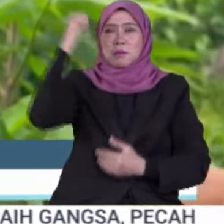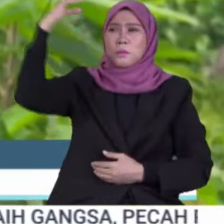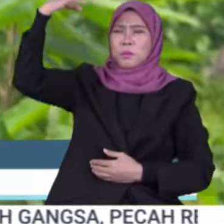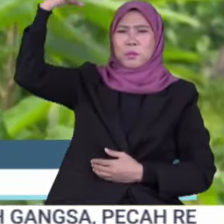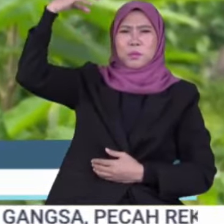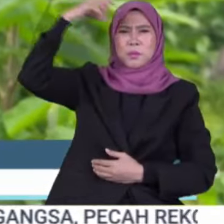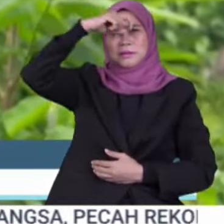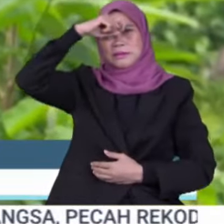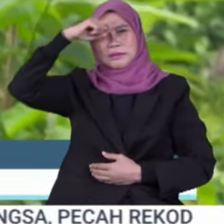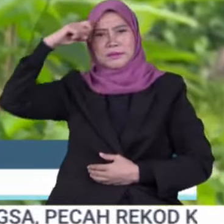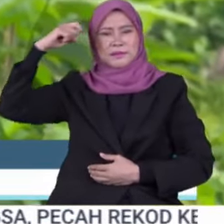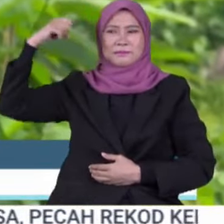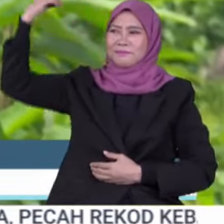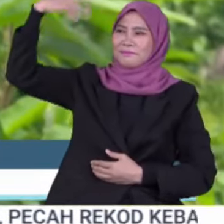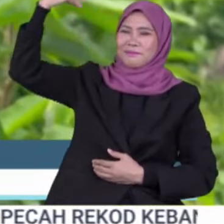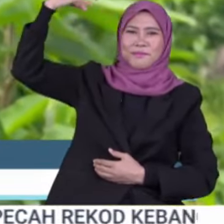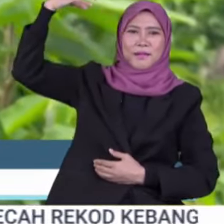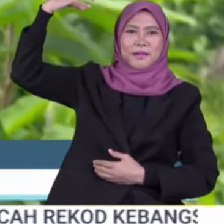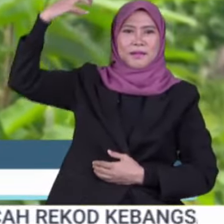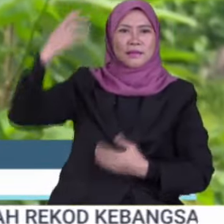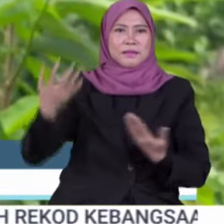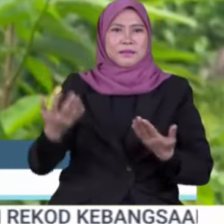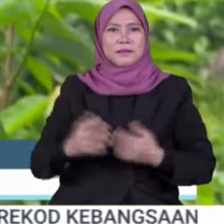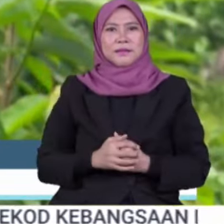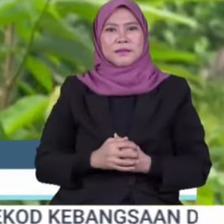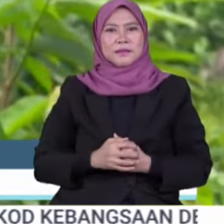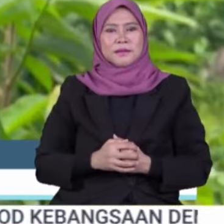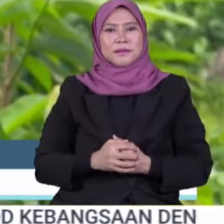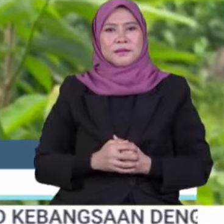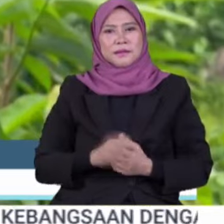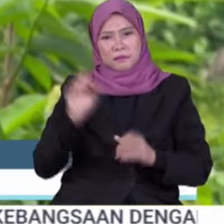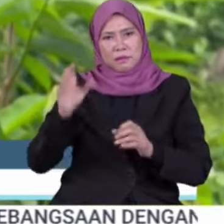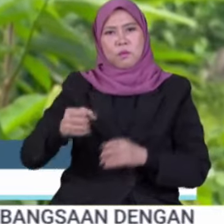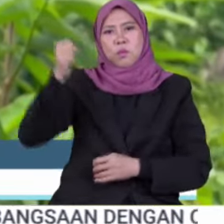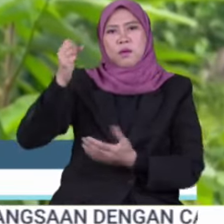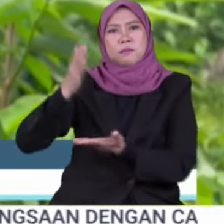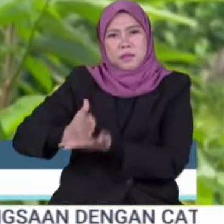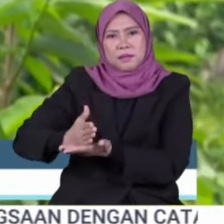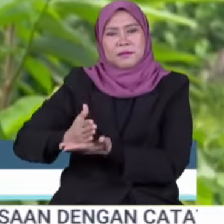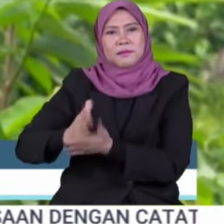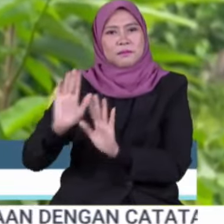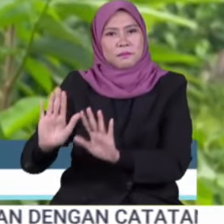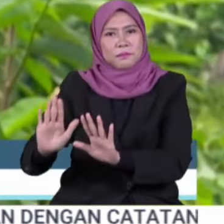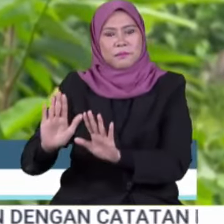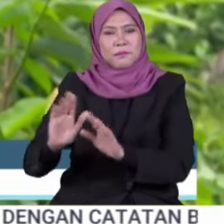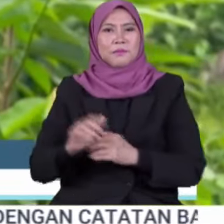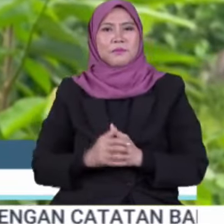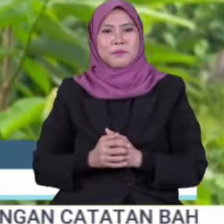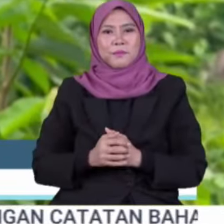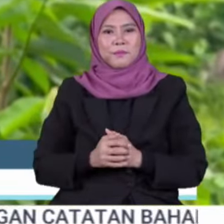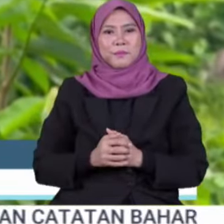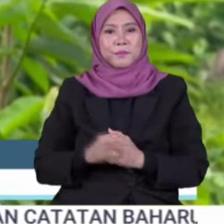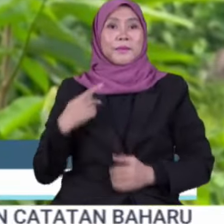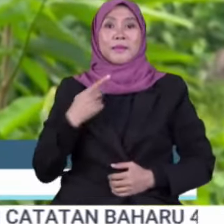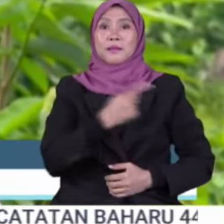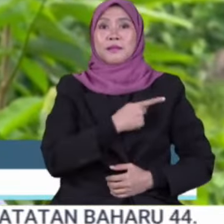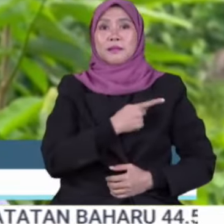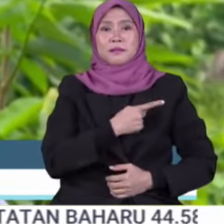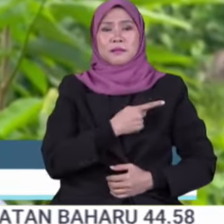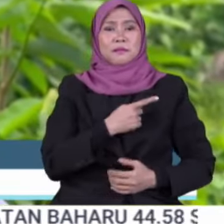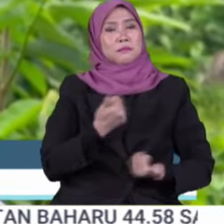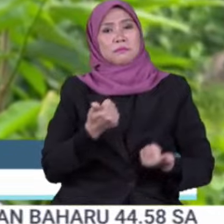ke, cuaca ke. Dia nampak terakhir panas saja dah. Dia berhenti dulu. Risiko. Kalau macam kita ni, kita tak